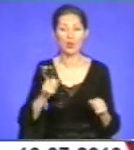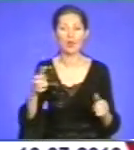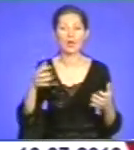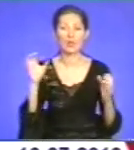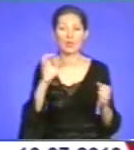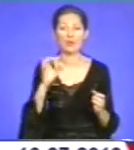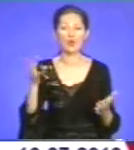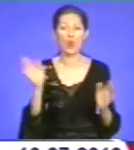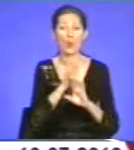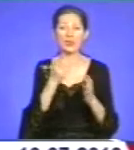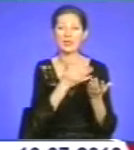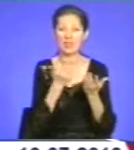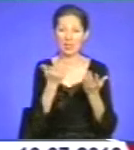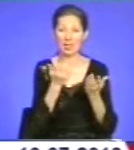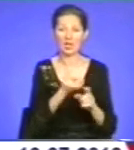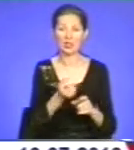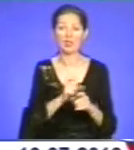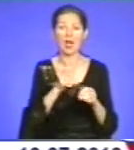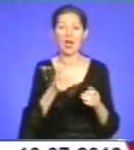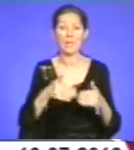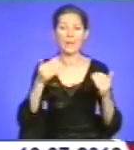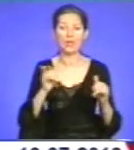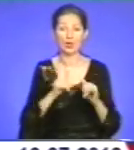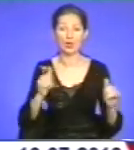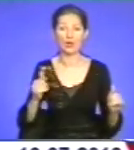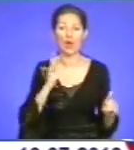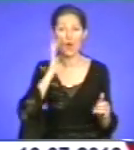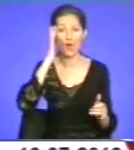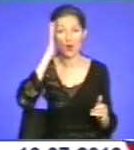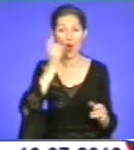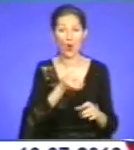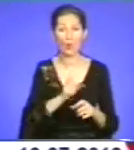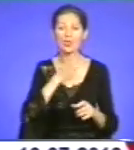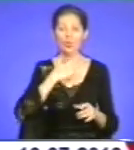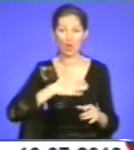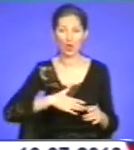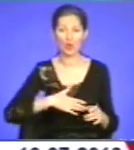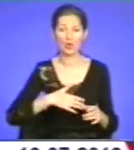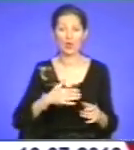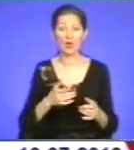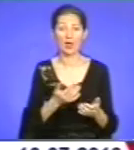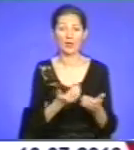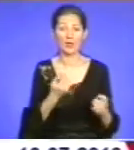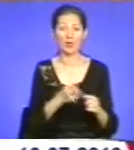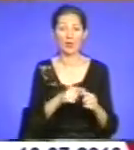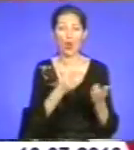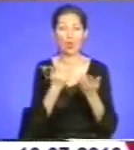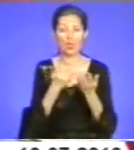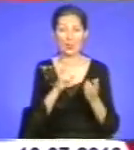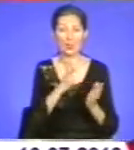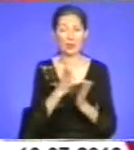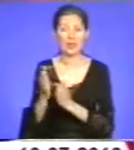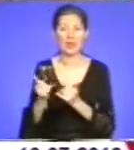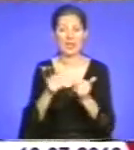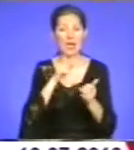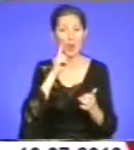розвиває і свою уяву, і більше задоволення достає від цього читання. Бібліотека для